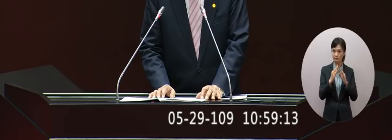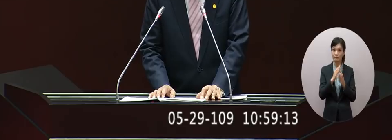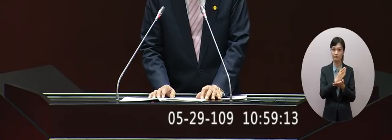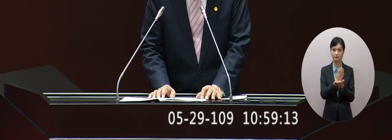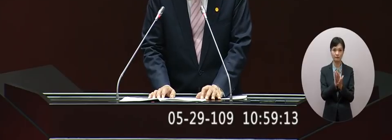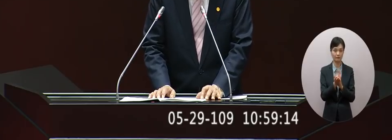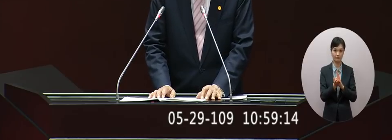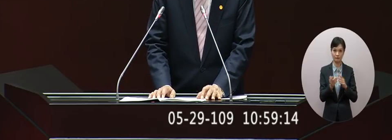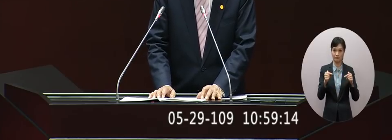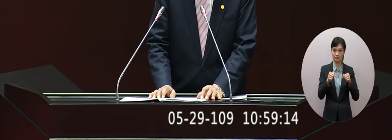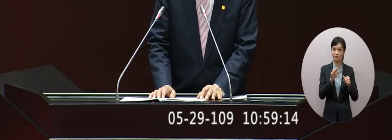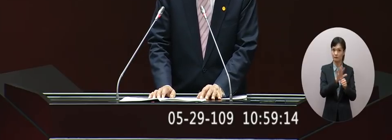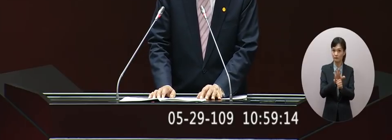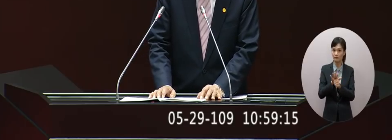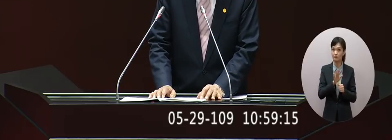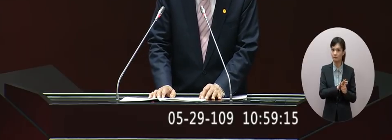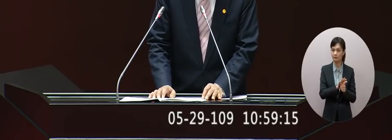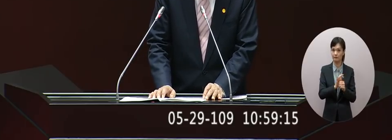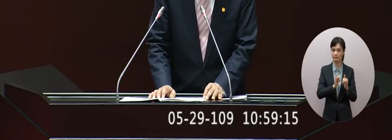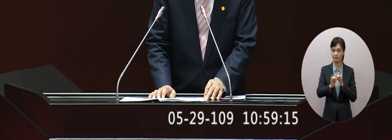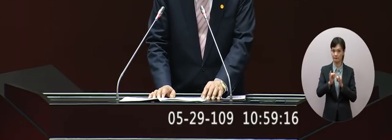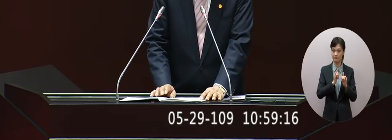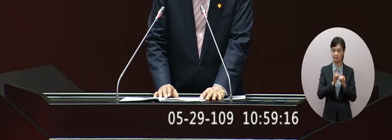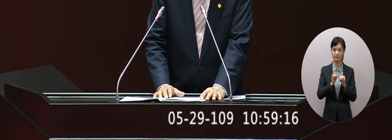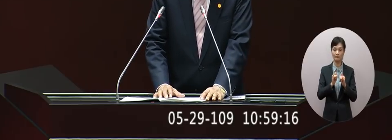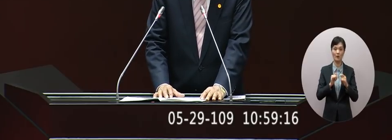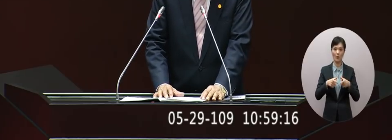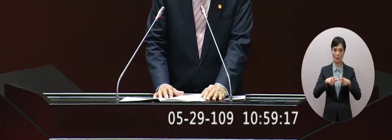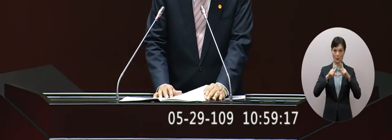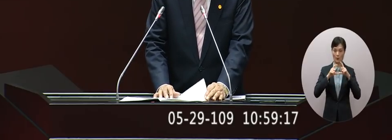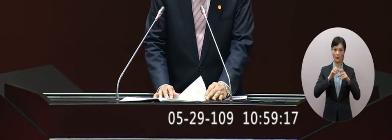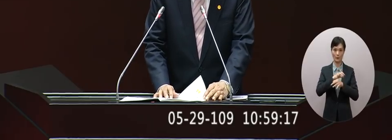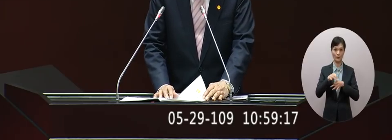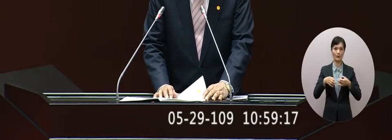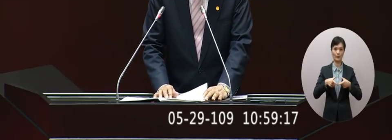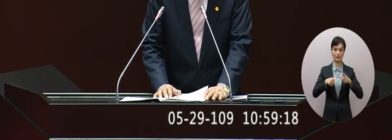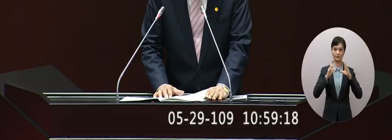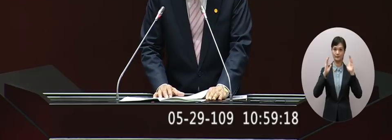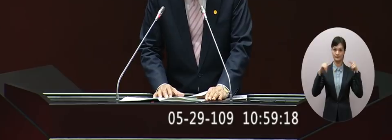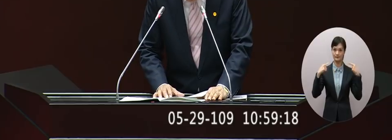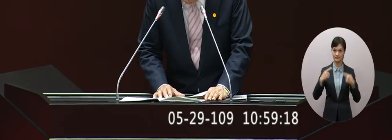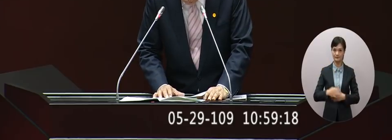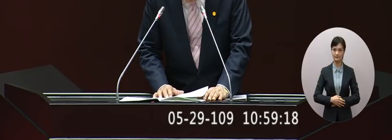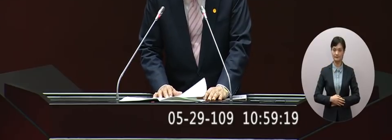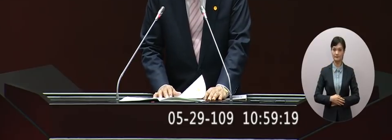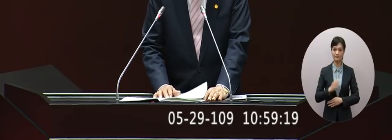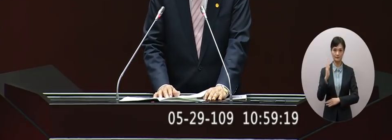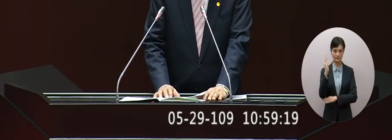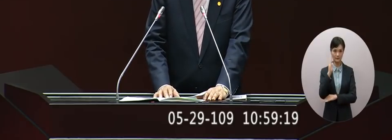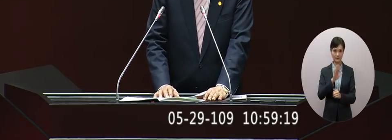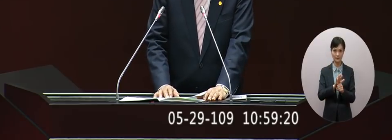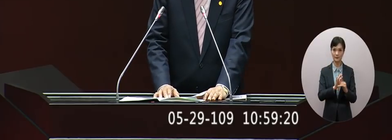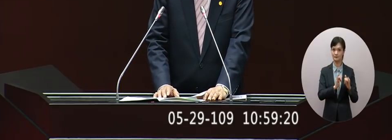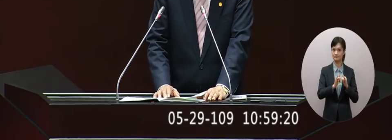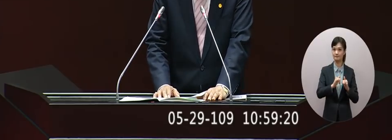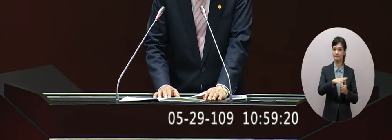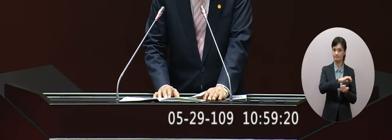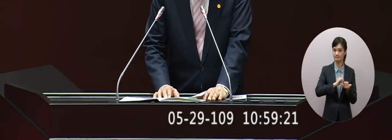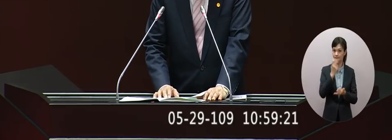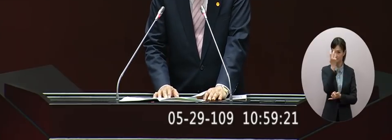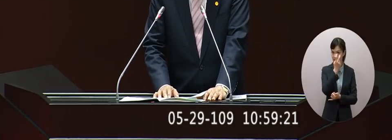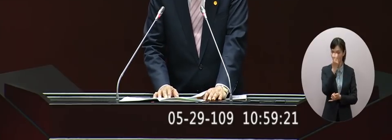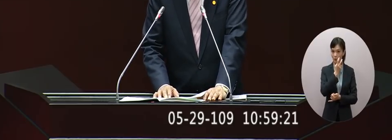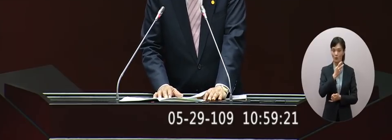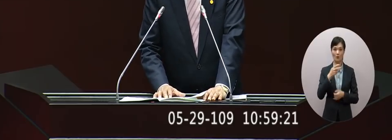出疫情，振兴经济。政府为落实全龄照顾，从幼儿到长